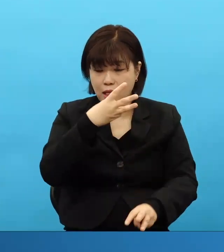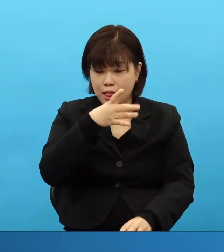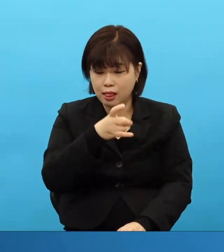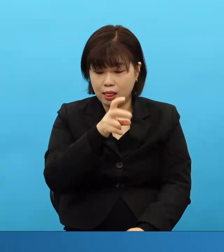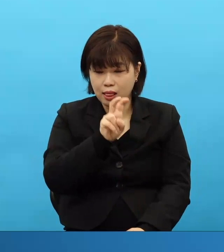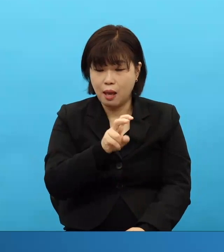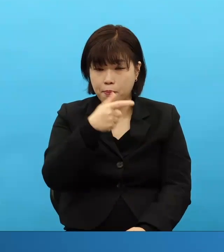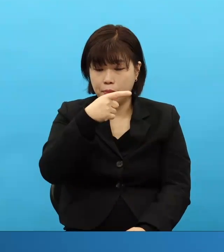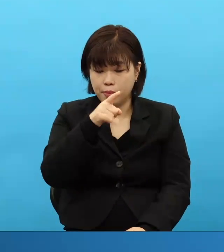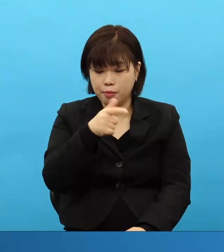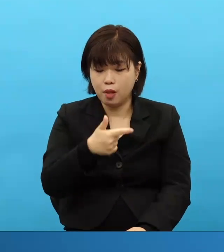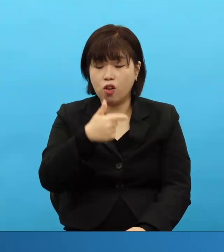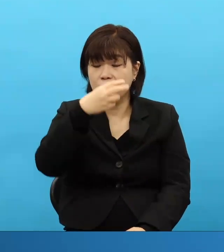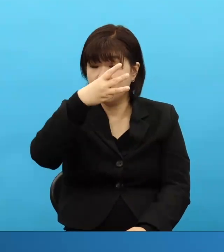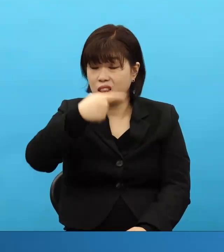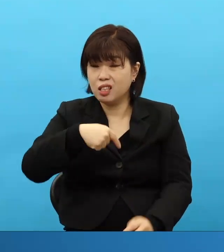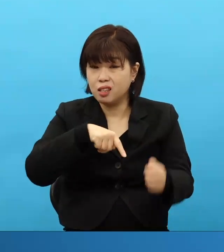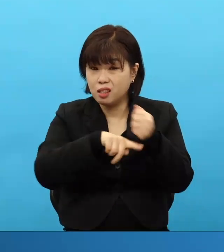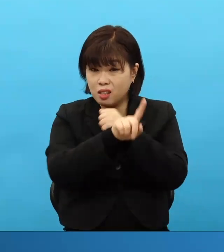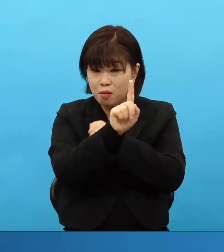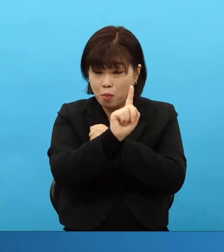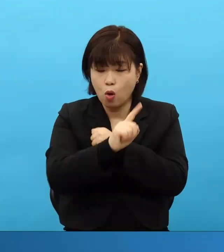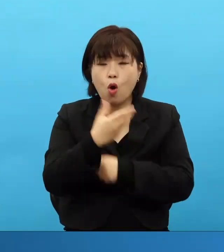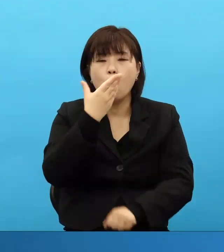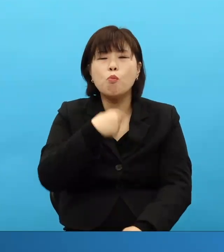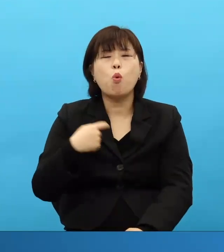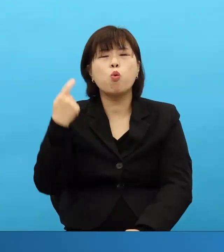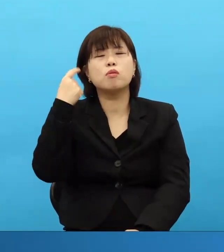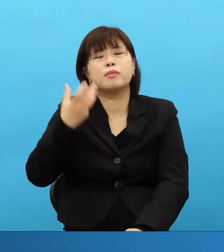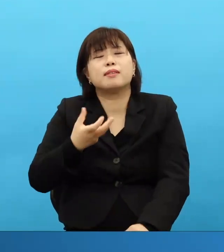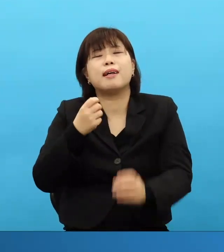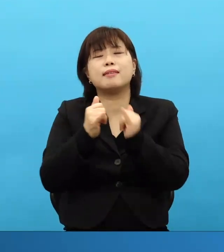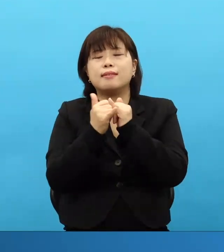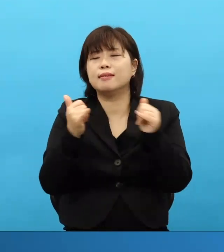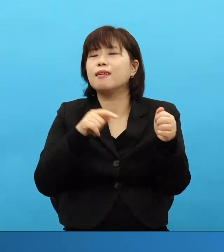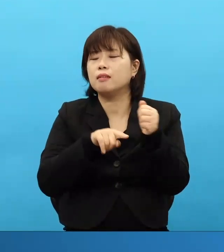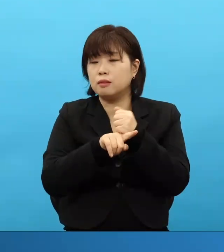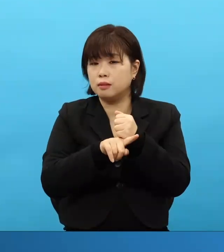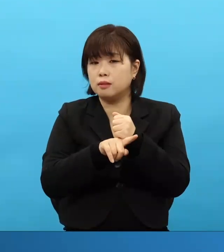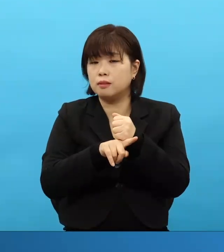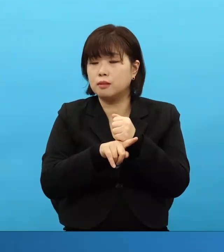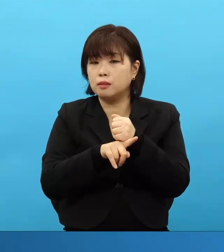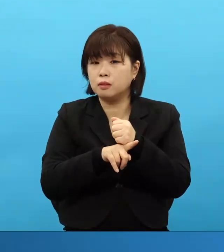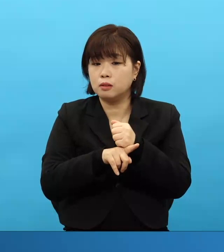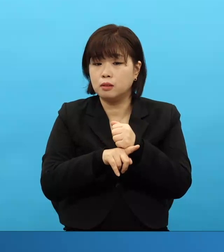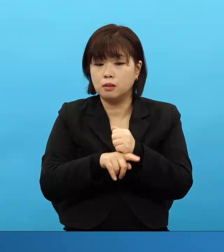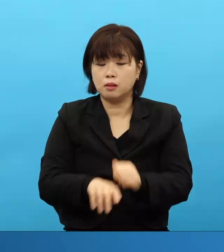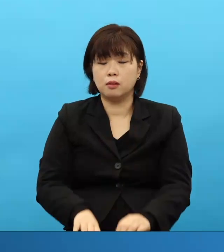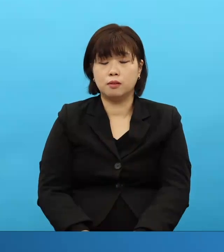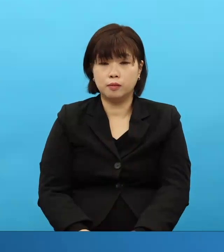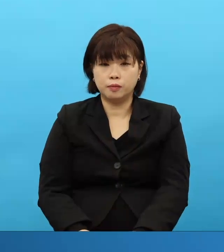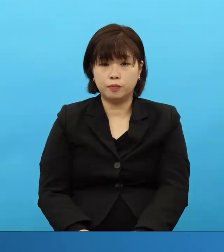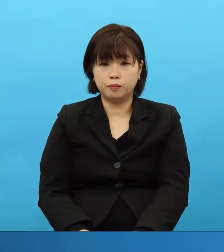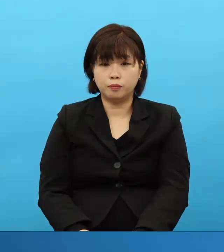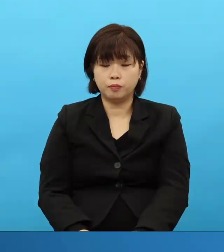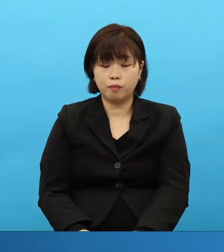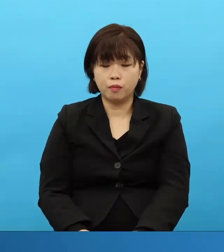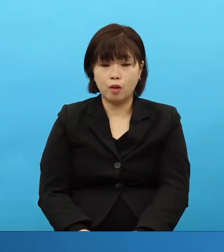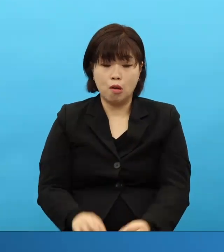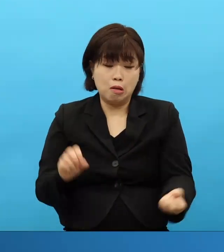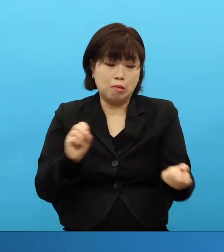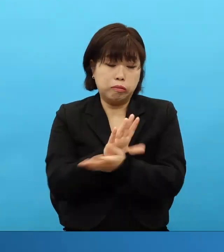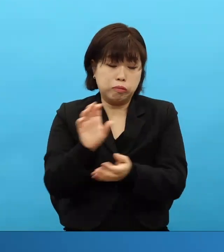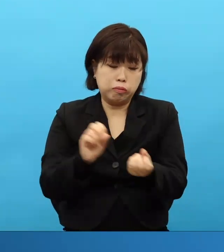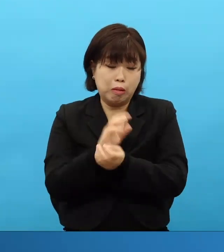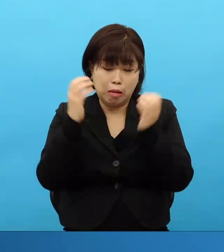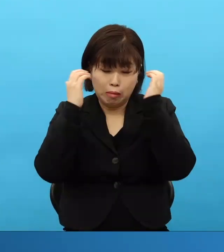Bible is very important. It's those who have 다 the 흩어지고 gospel. 무너지는데 복음 While 가진 자. everyone is scattered, while everyone is crumbling, these are the 이 ones who 사람이 have 남은 the 자요. gospel. They are the ones